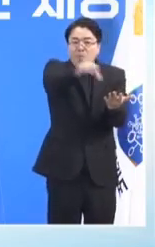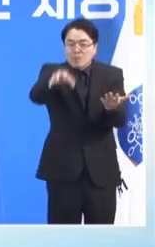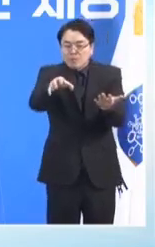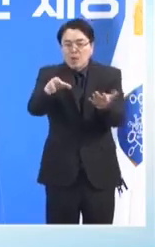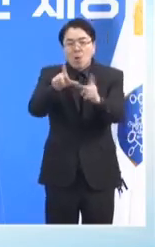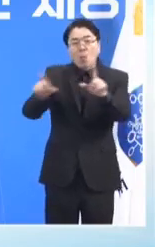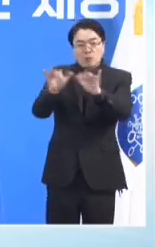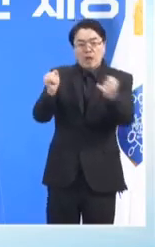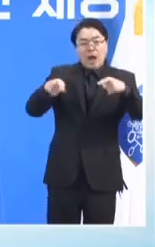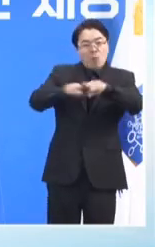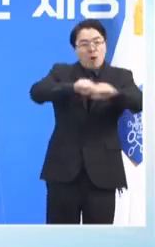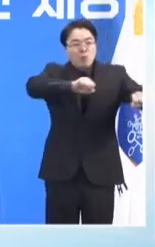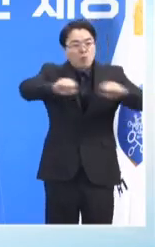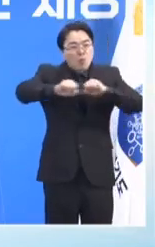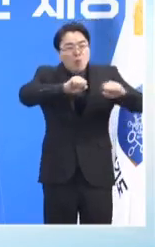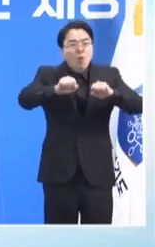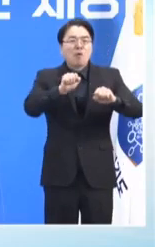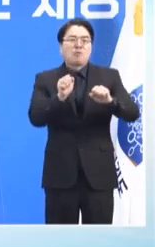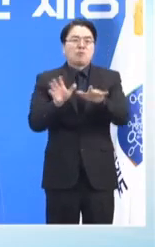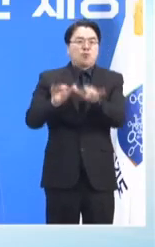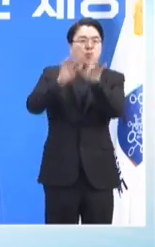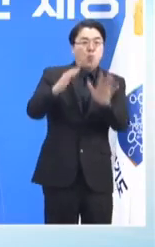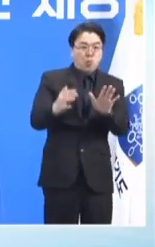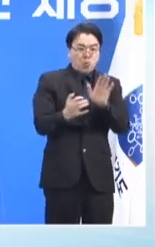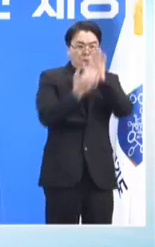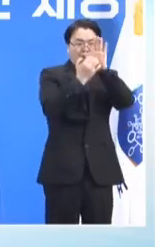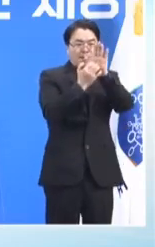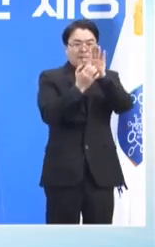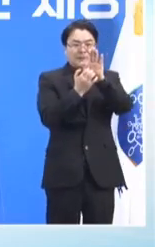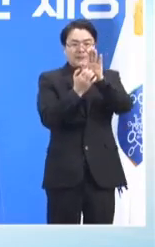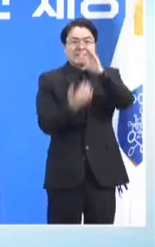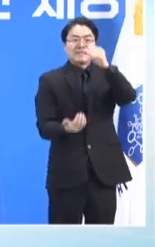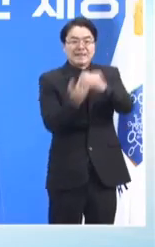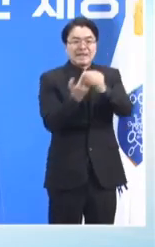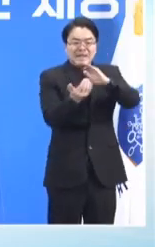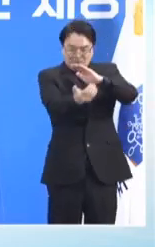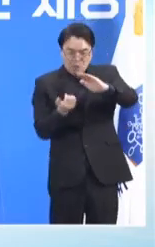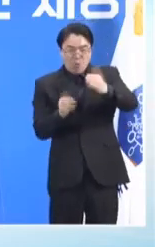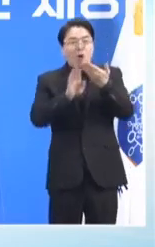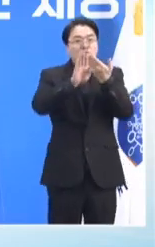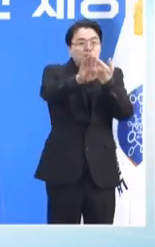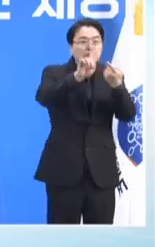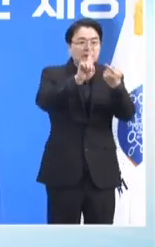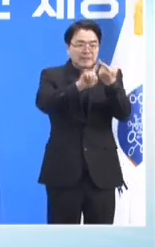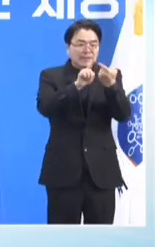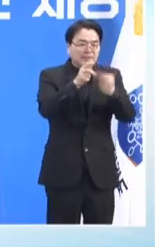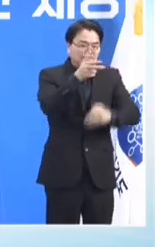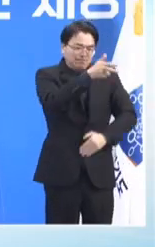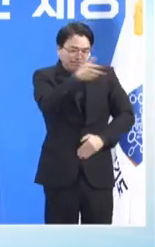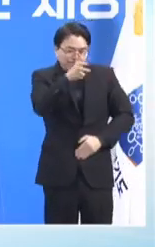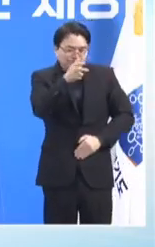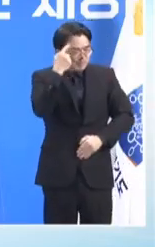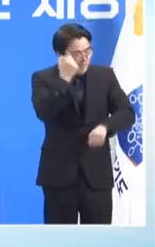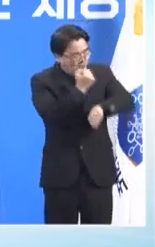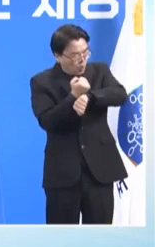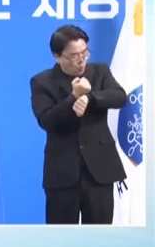되는 활동을 통해 조리충돌 방지 사업 시행을 전과 후로 비교하여 모니터링을 실시할